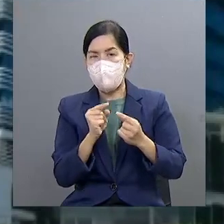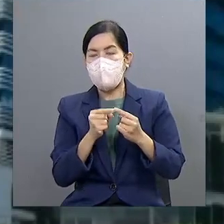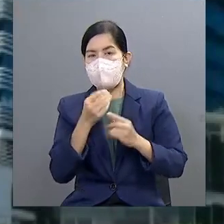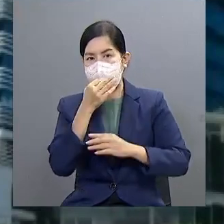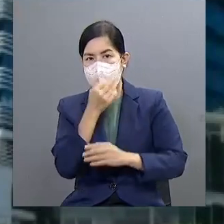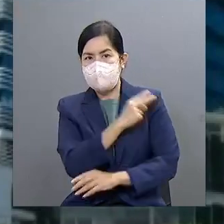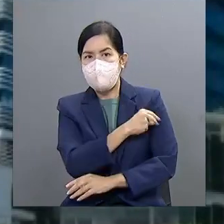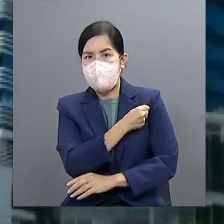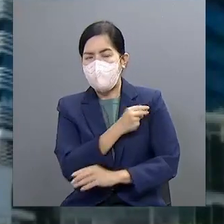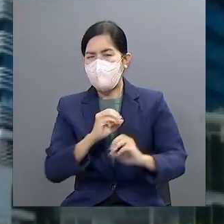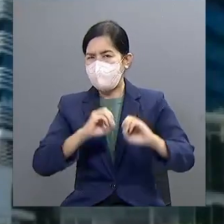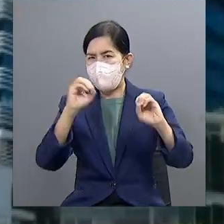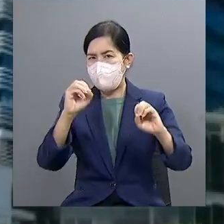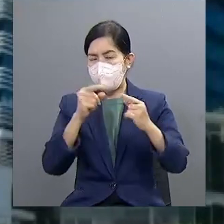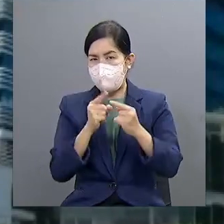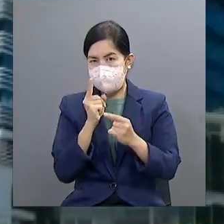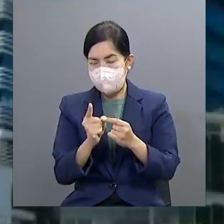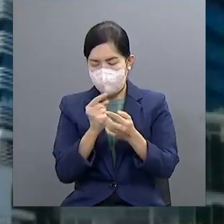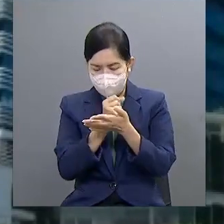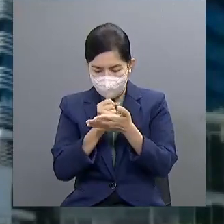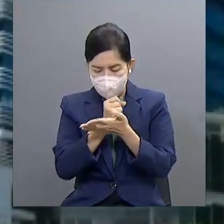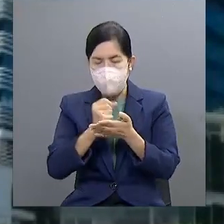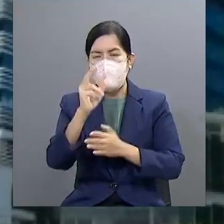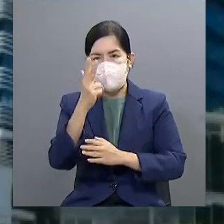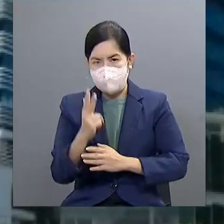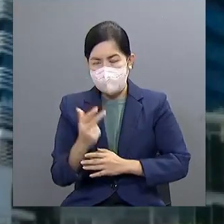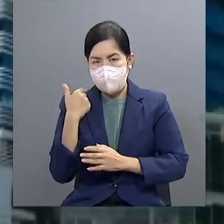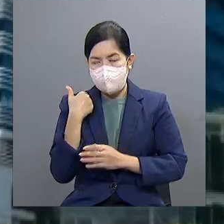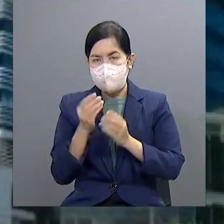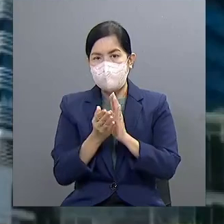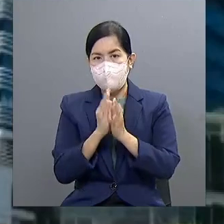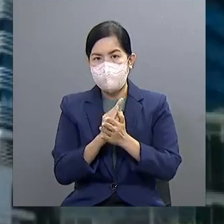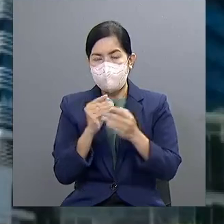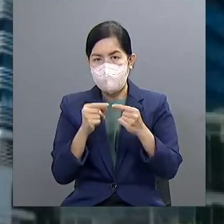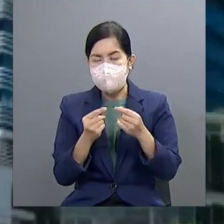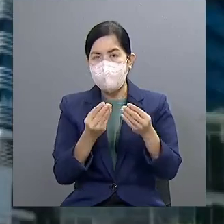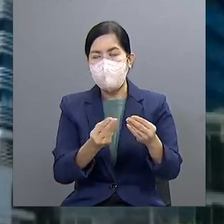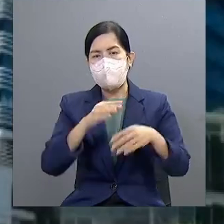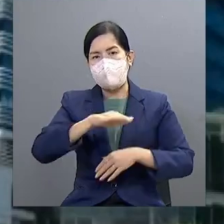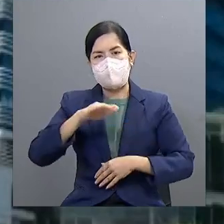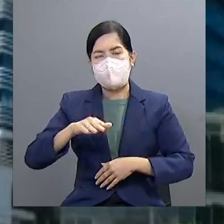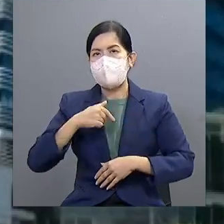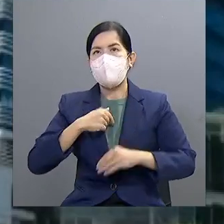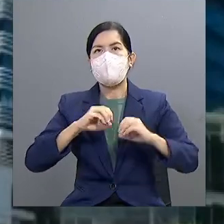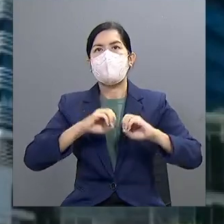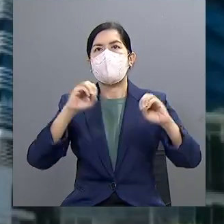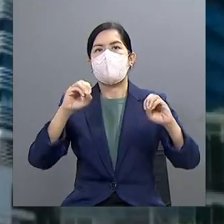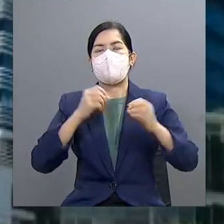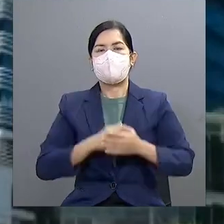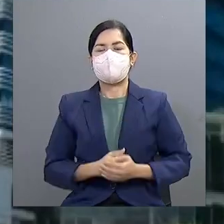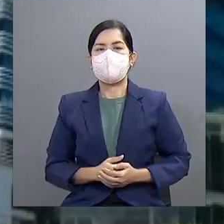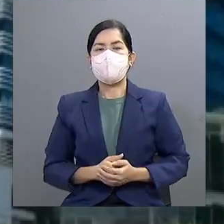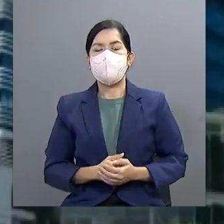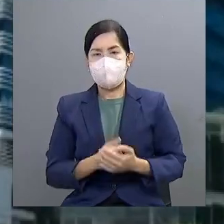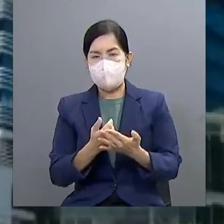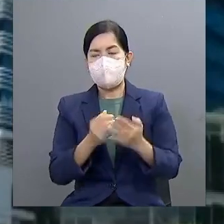เพราะว่ากัญชาเนี่ยเป็นสารที่ละลายได้ดีในไขมันค่ะในนมแม่ก็คือจะมีไขมันเยอะนะคะเพราะฉะนั้นน